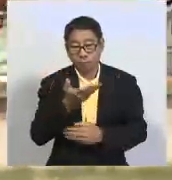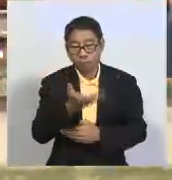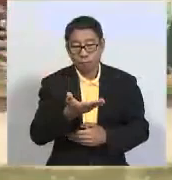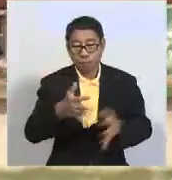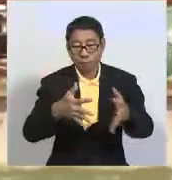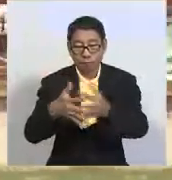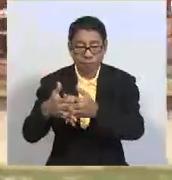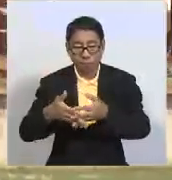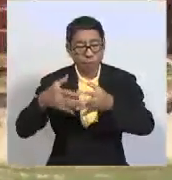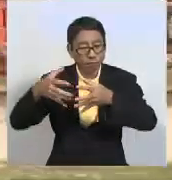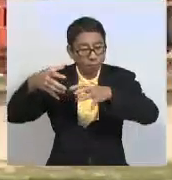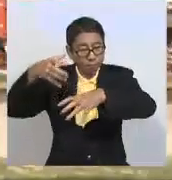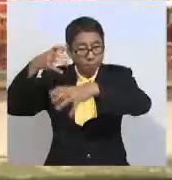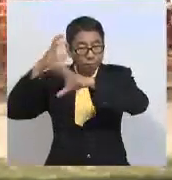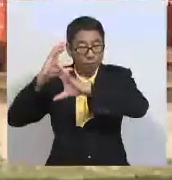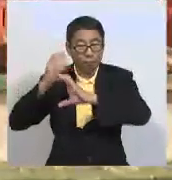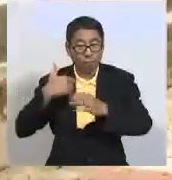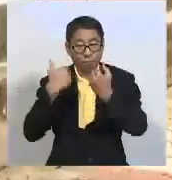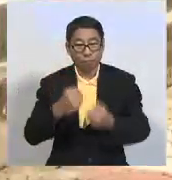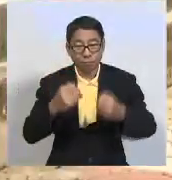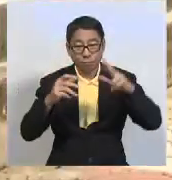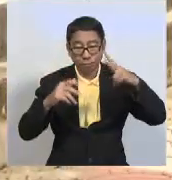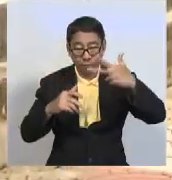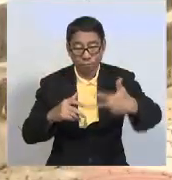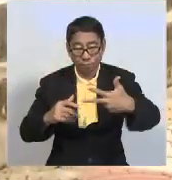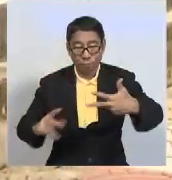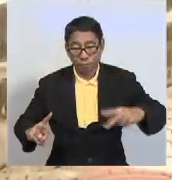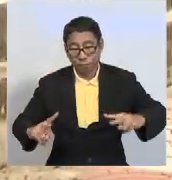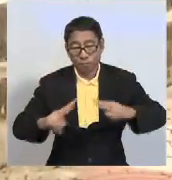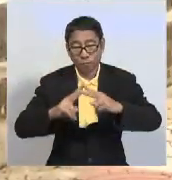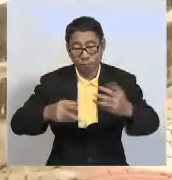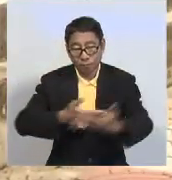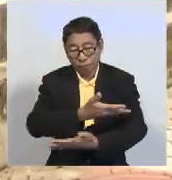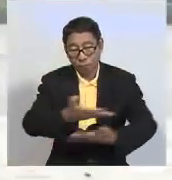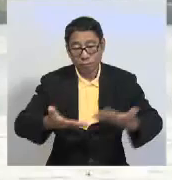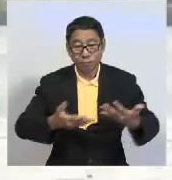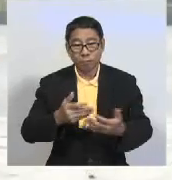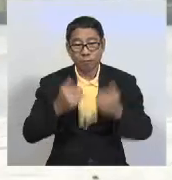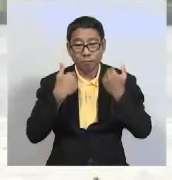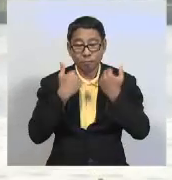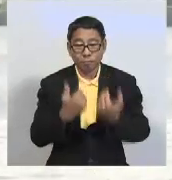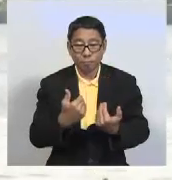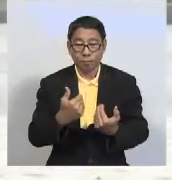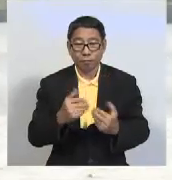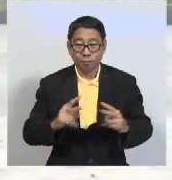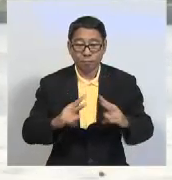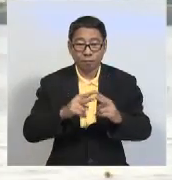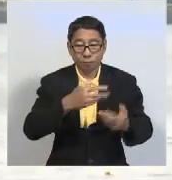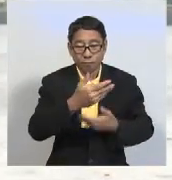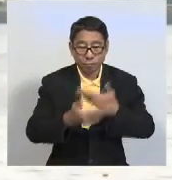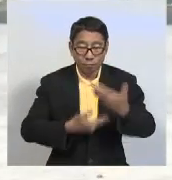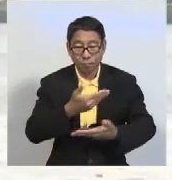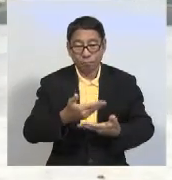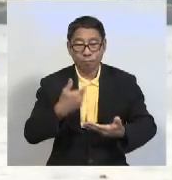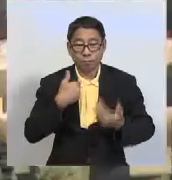างสหรัฐทบทวนโดยทั้ง3กระทรวงก็จะไปหาทางเจรจาขณะเดียวกันกระทรวงพาณิชย์ก็เ